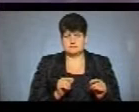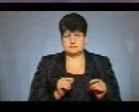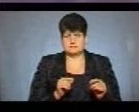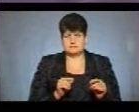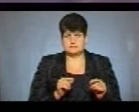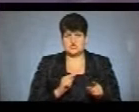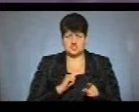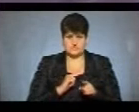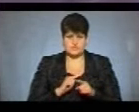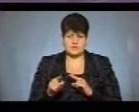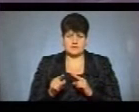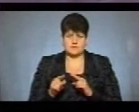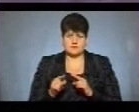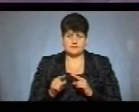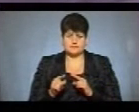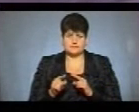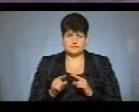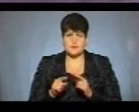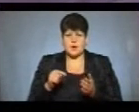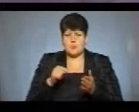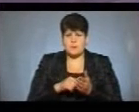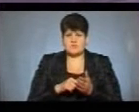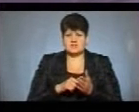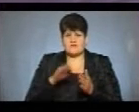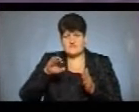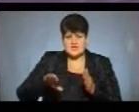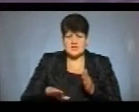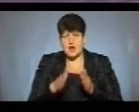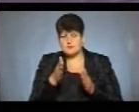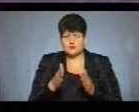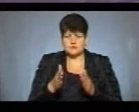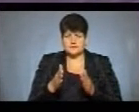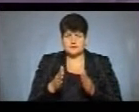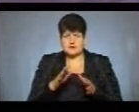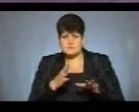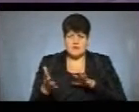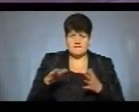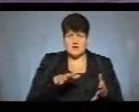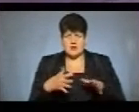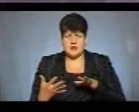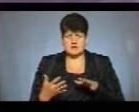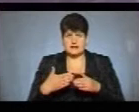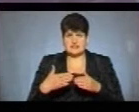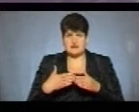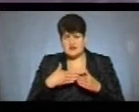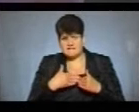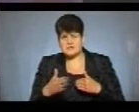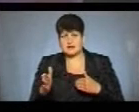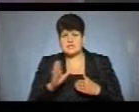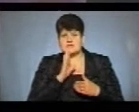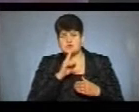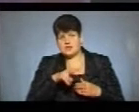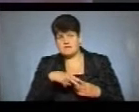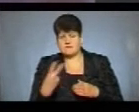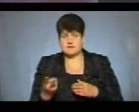їхав швидко, попав, не знаю, чи в ямку попав, чи з'їхав трошки з обочини, автобусом завиляло, і відкрилися двері, дівчинка вилетіла.